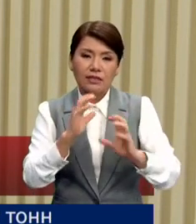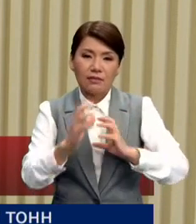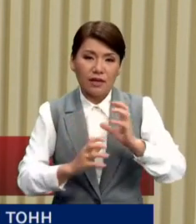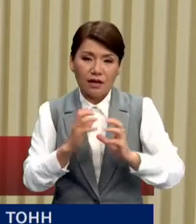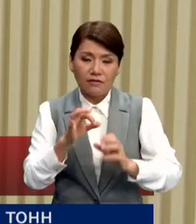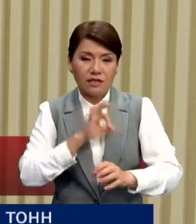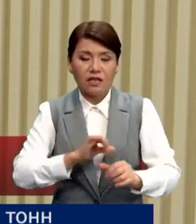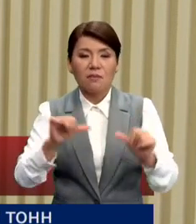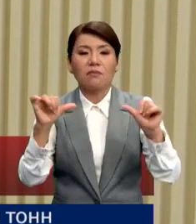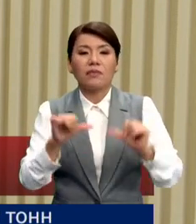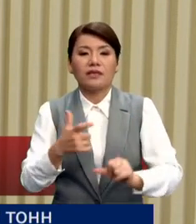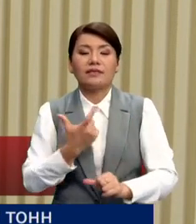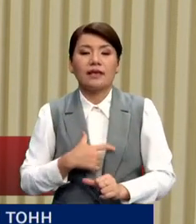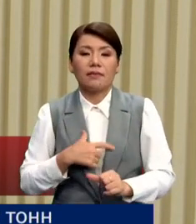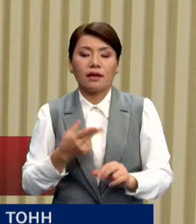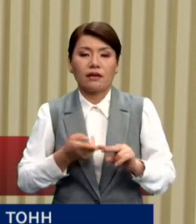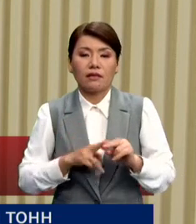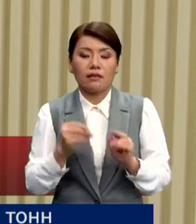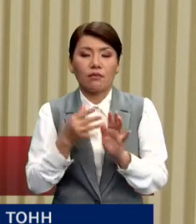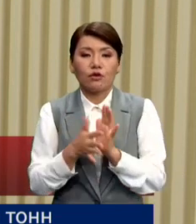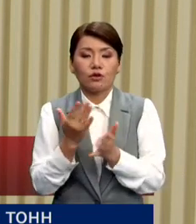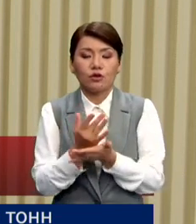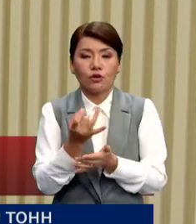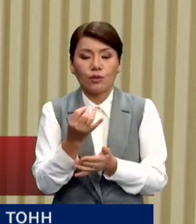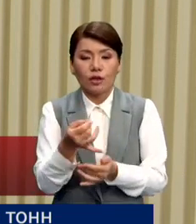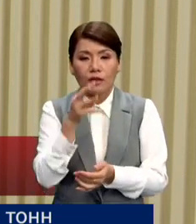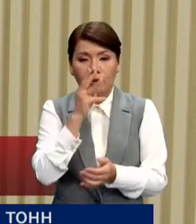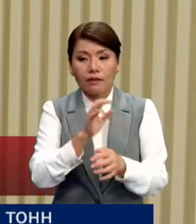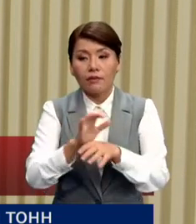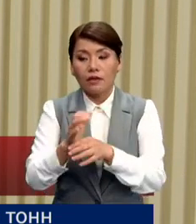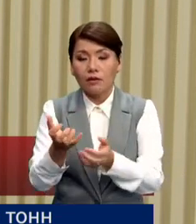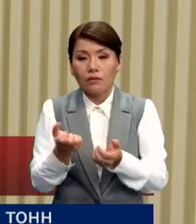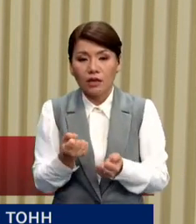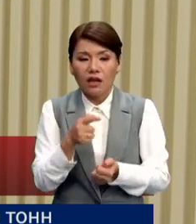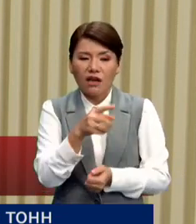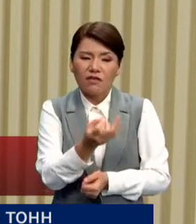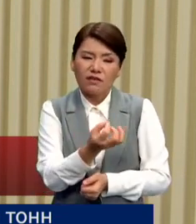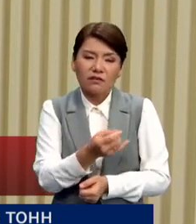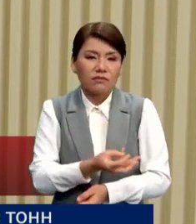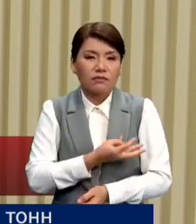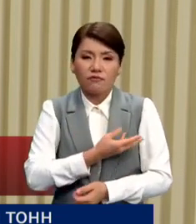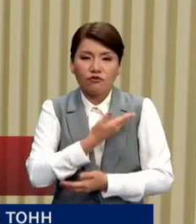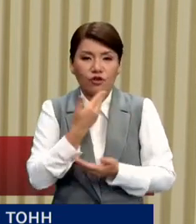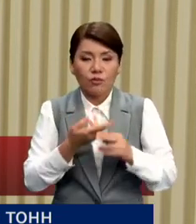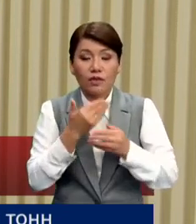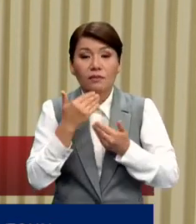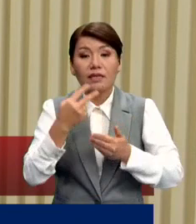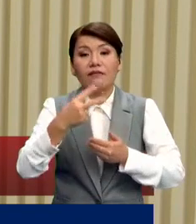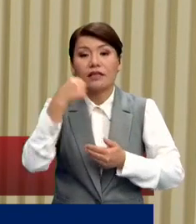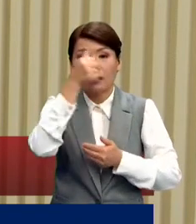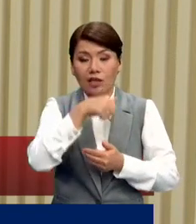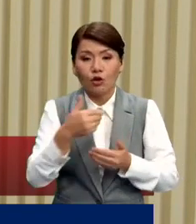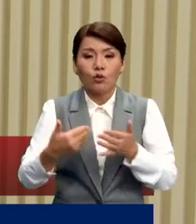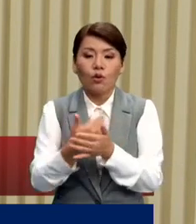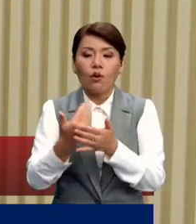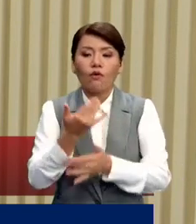что ниже мировых цен, а в убыток себе, компенсируя, скажем так, определенную часть экспортной выручки. Ну, естественно, инвесторам это неинтересно, и именно